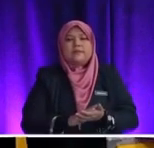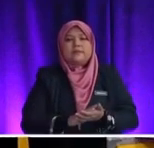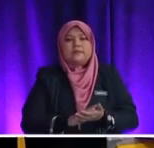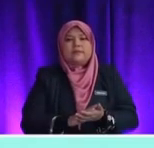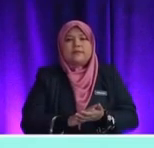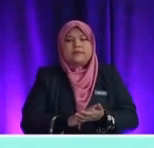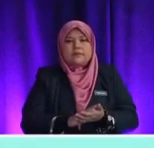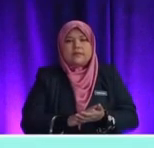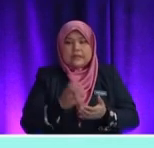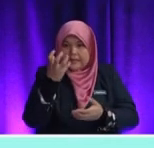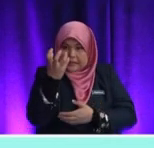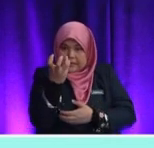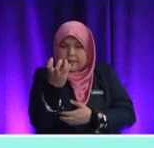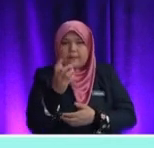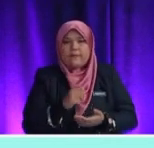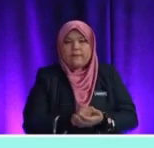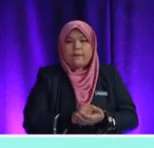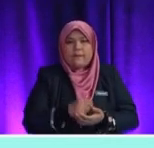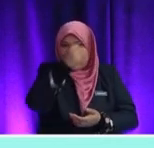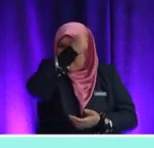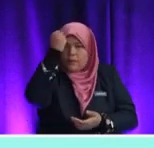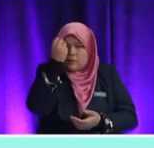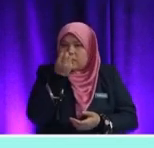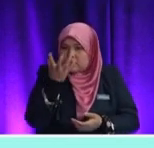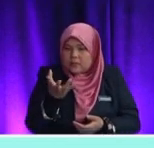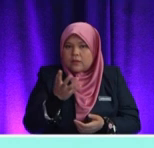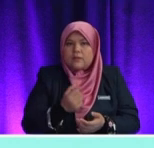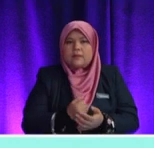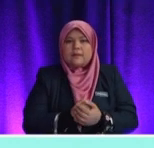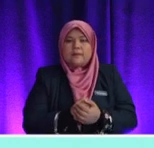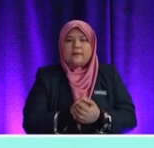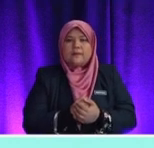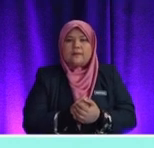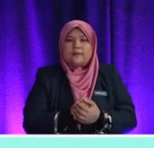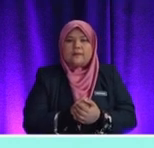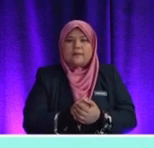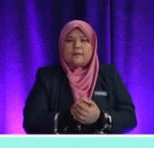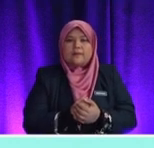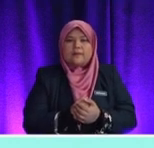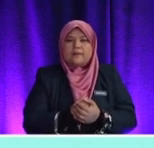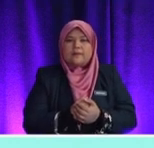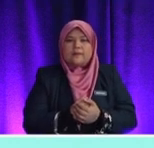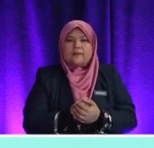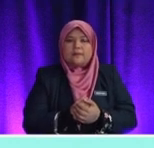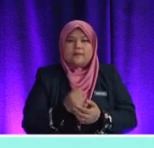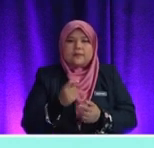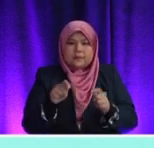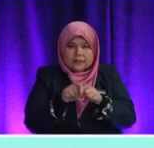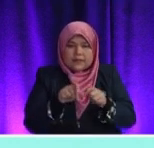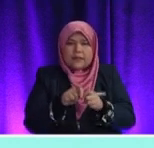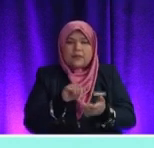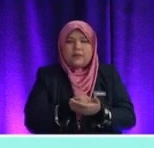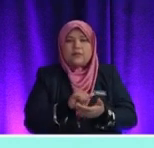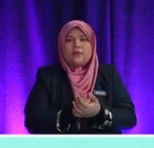tengok keputusan dalam keadaan pop jatuh Bedahulu sebagian sound telah Terangkan sok seperti yang soundtracknya kan sugita ada